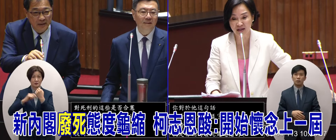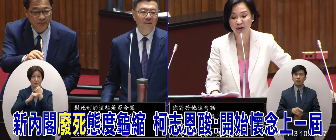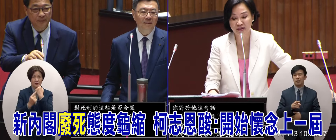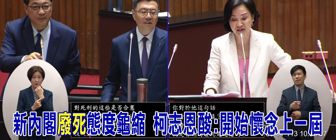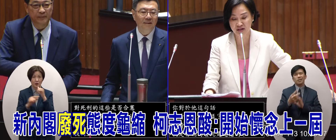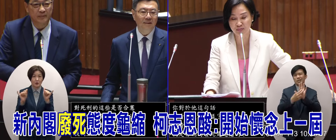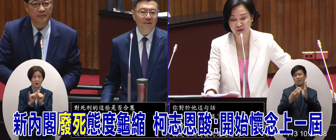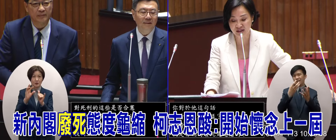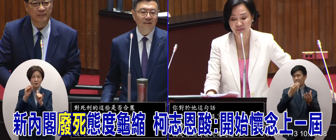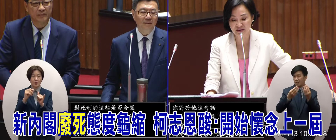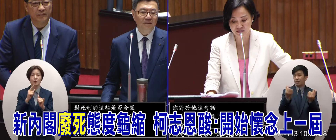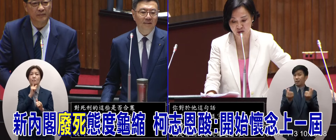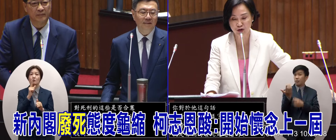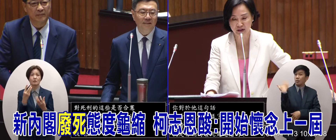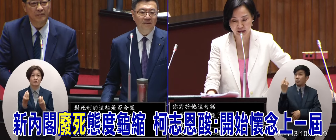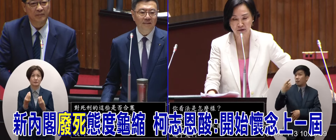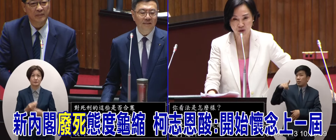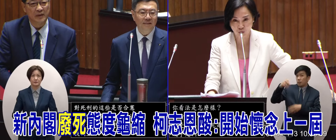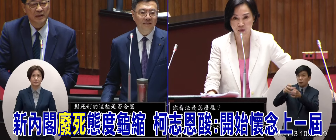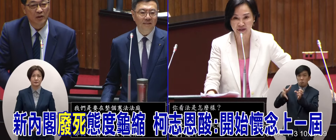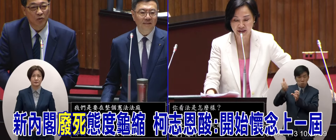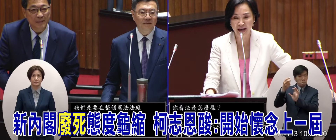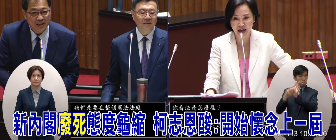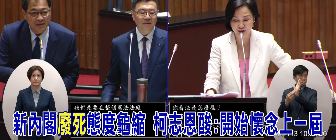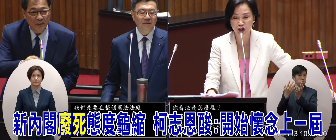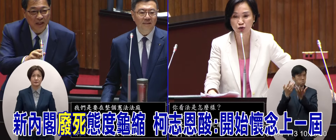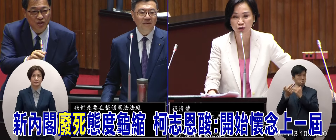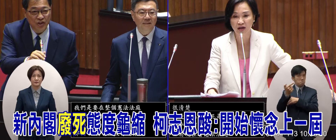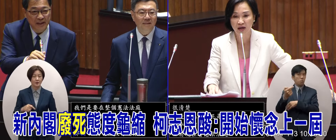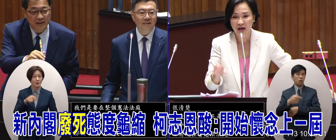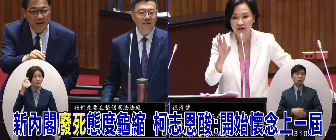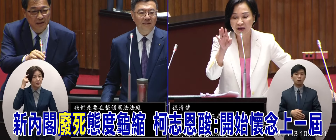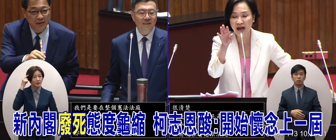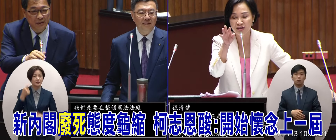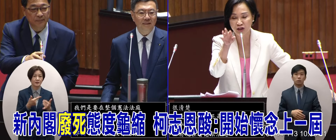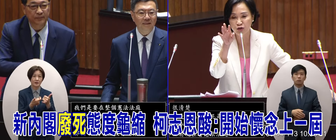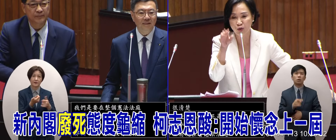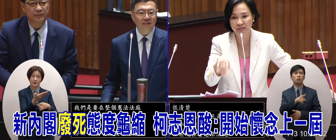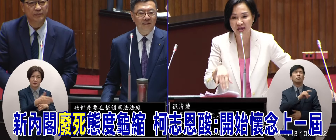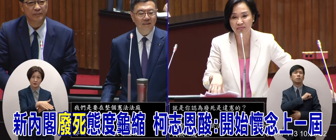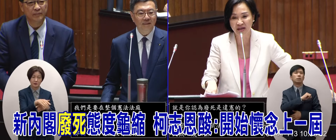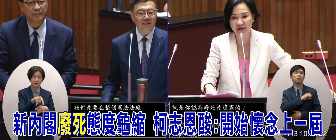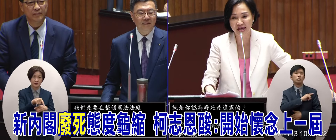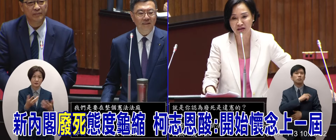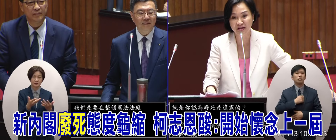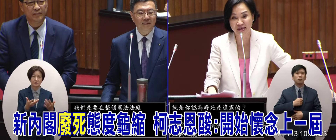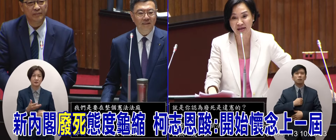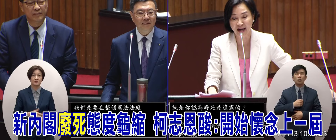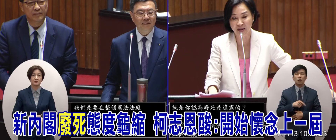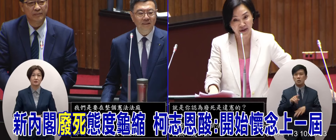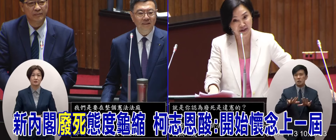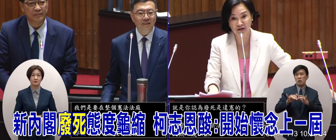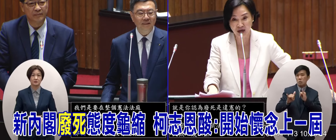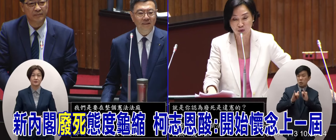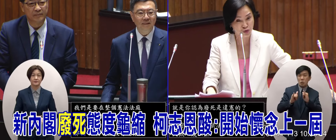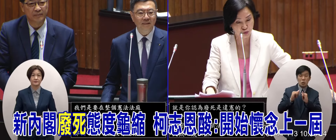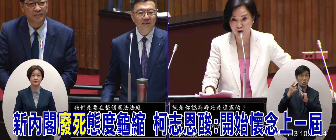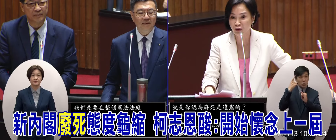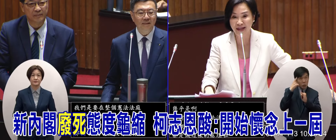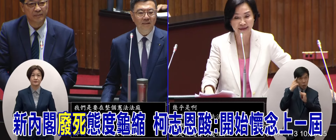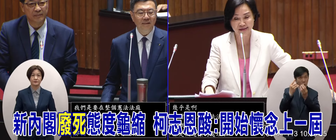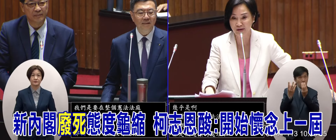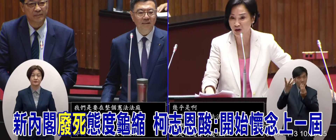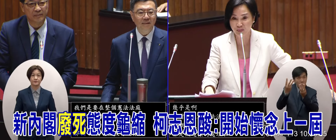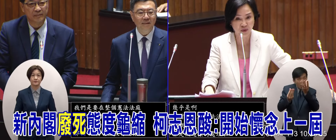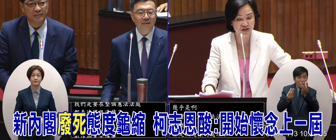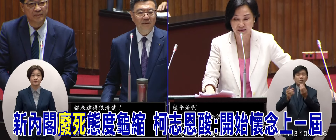明确了，你没有像前任部长这么样的明确。然后你也很清楚，你很清楚我们现在的民意到底站在哪里吧？你有看过所